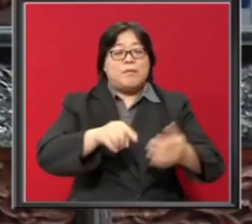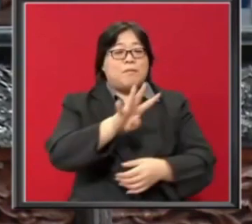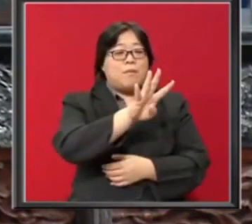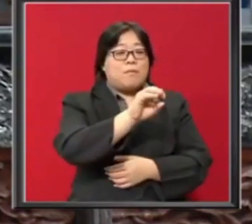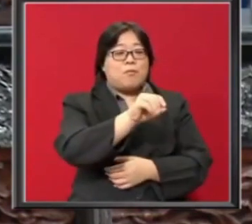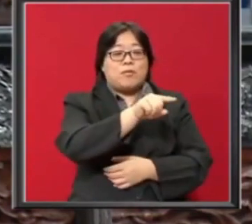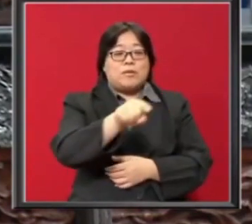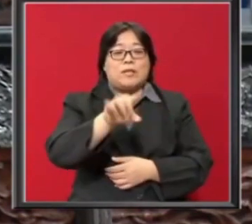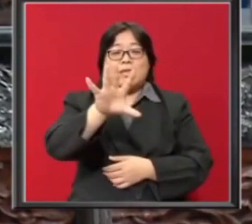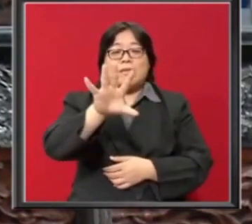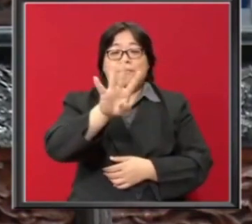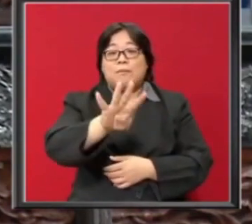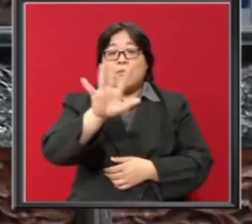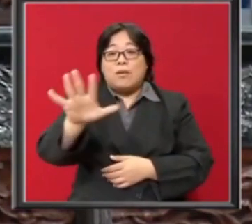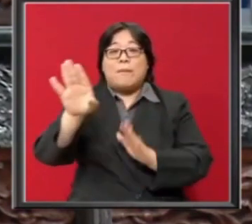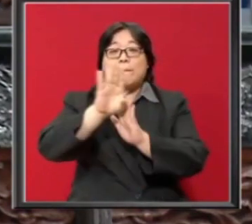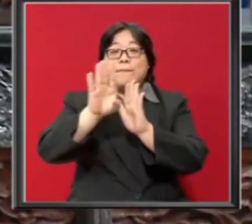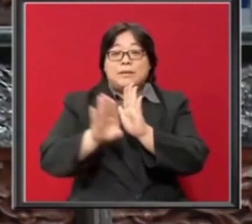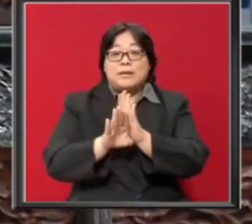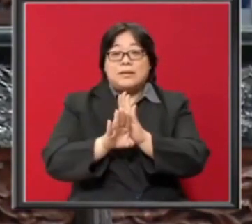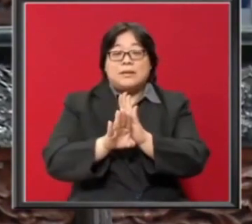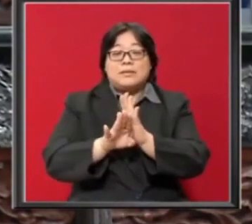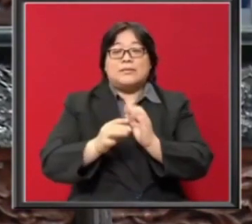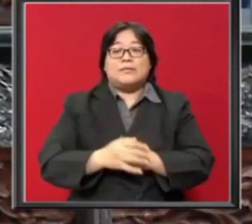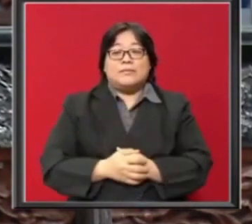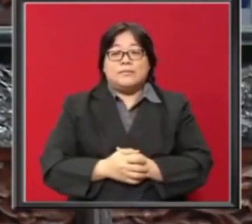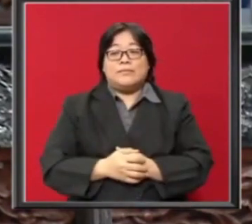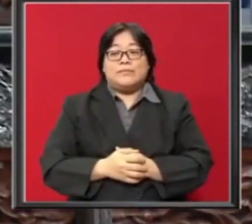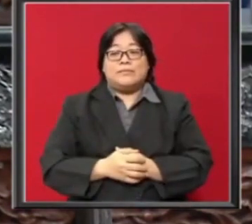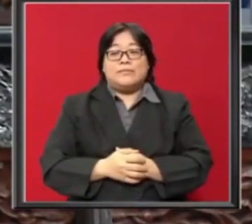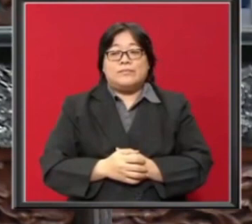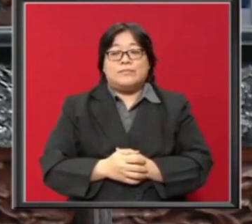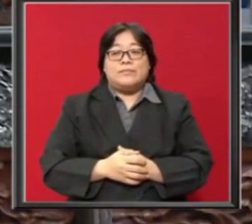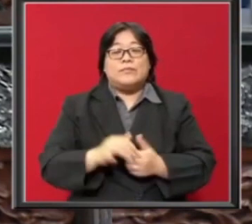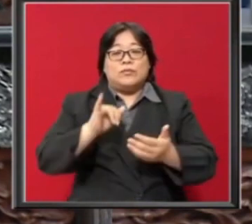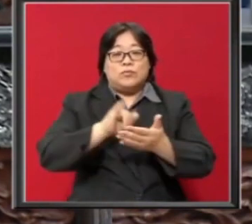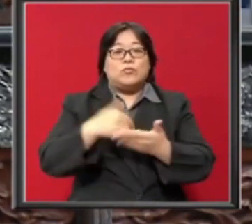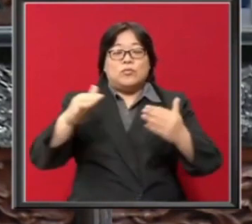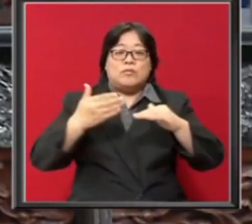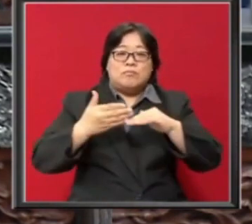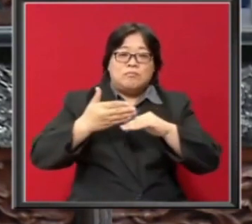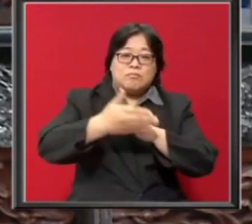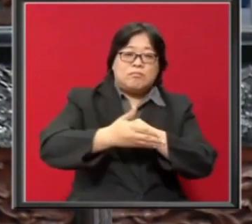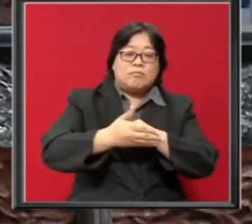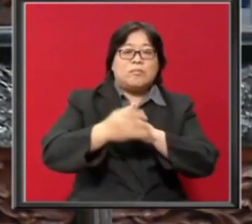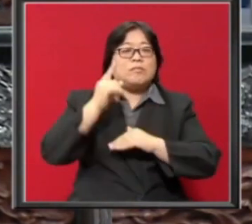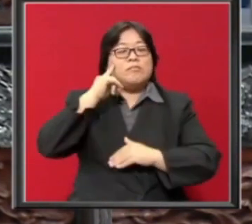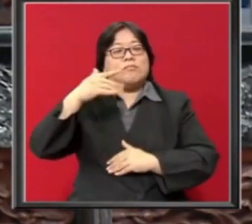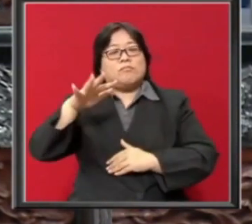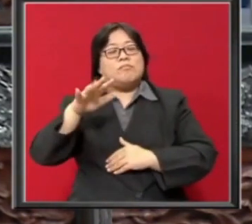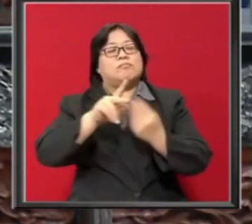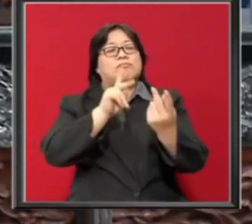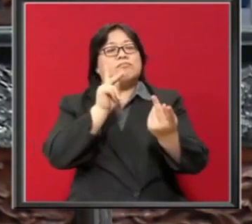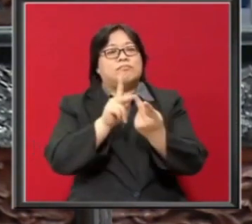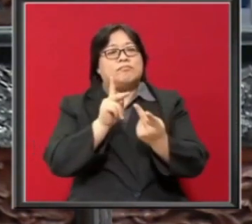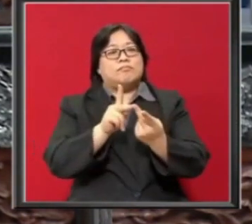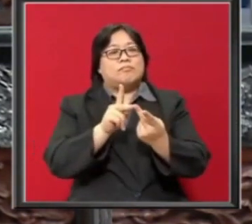empat puluh hingga 45 pilihan itu telah melebihi pun joran yang munasabah